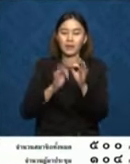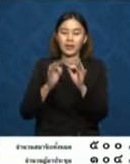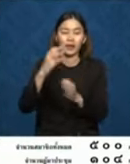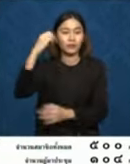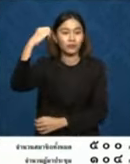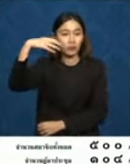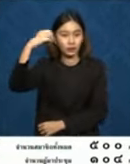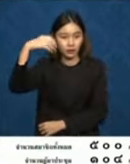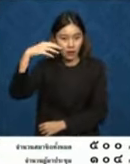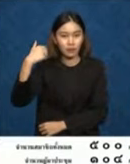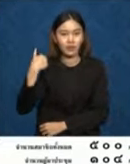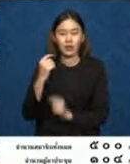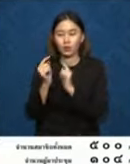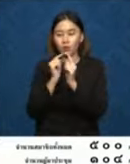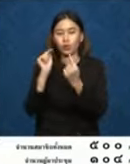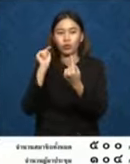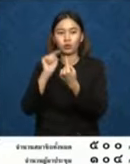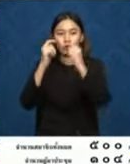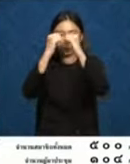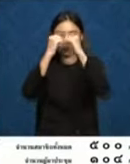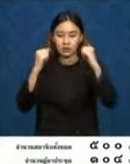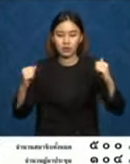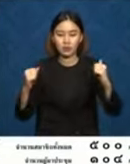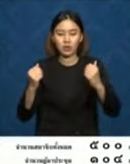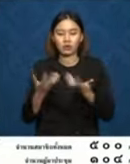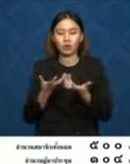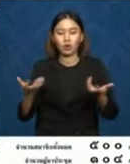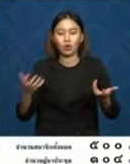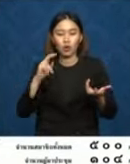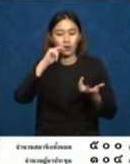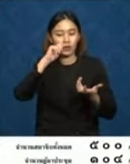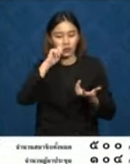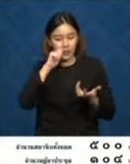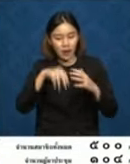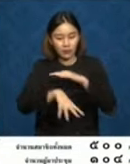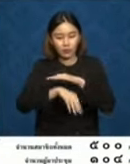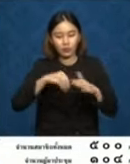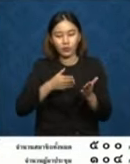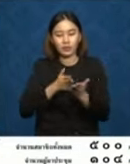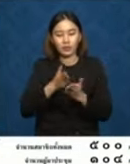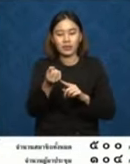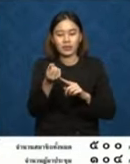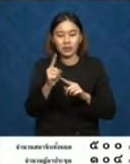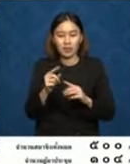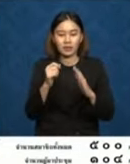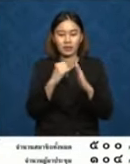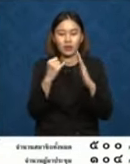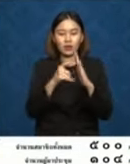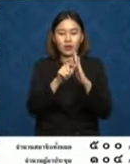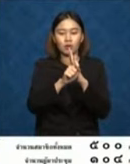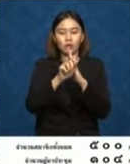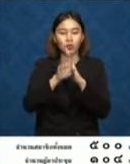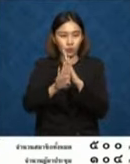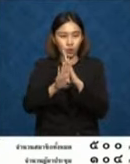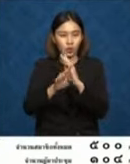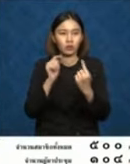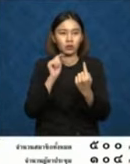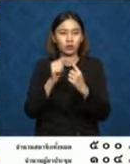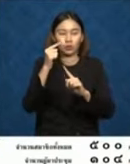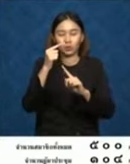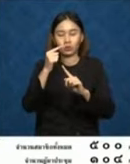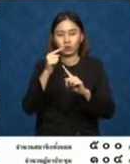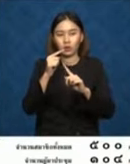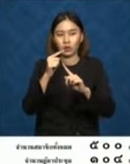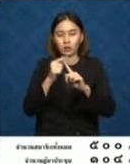าพร้อมกับประสานไปยังสำนักทรัพยากรน้ำบาดาลเขต11จังหวัดอุบลราชธานีเมื่อวัน